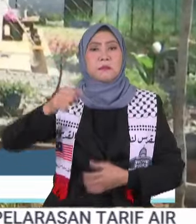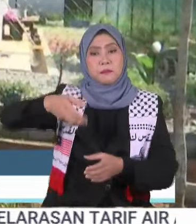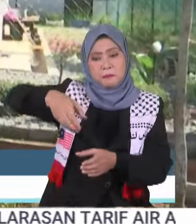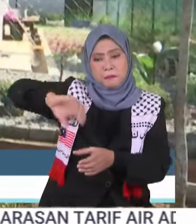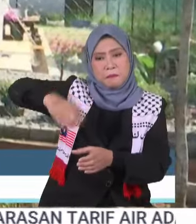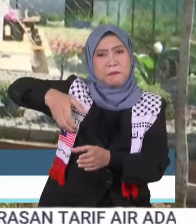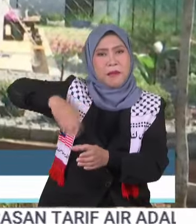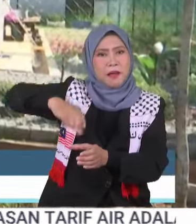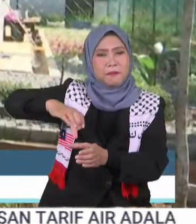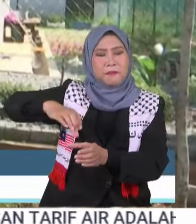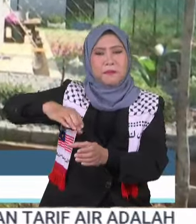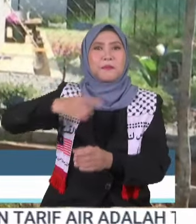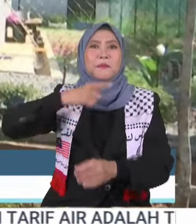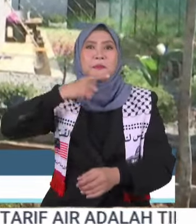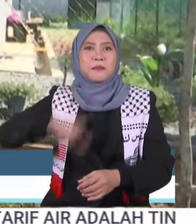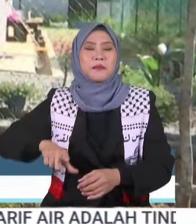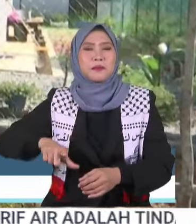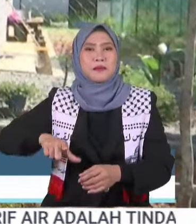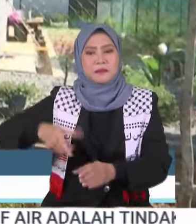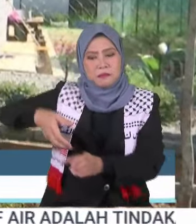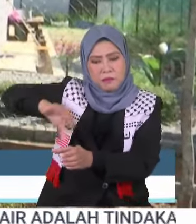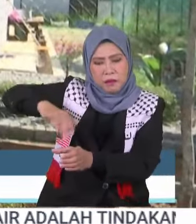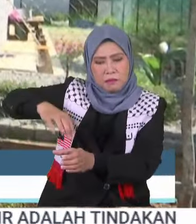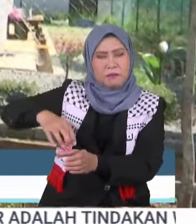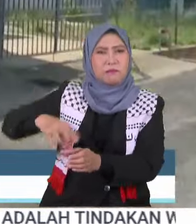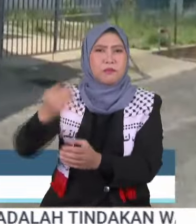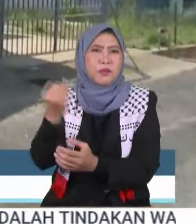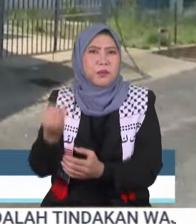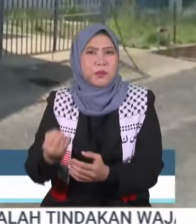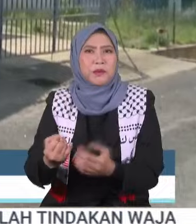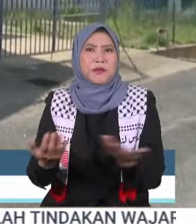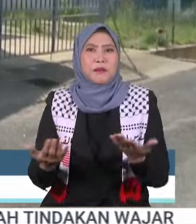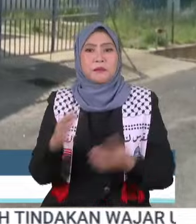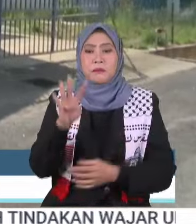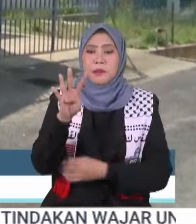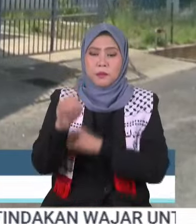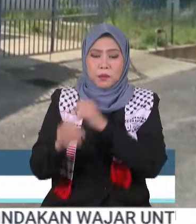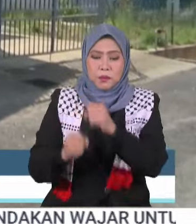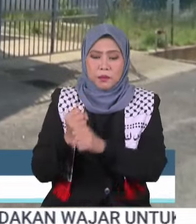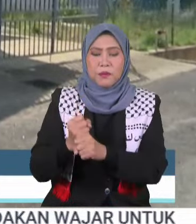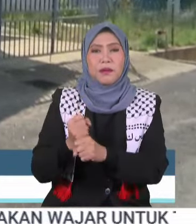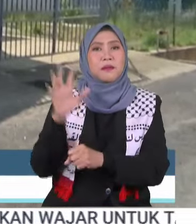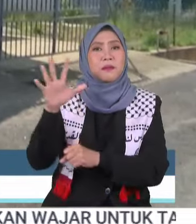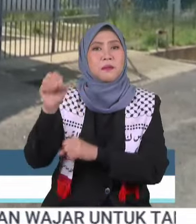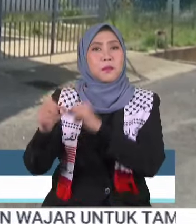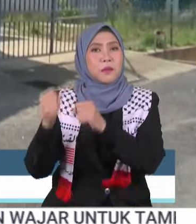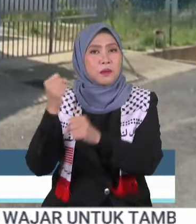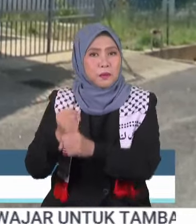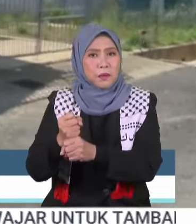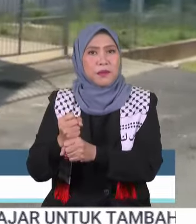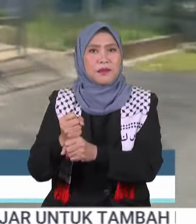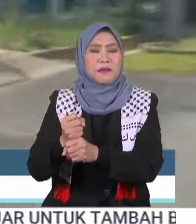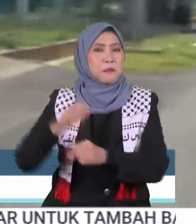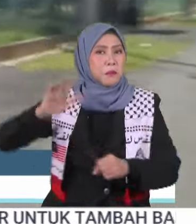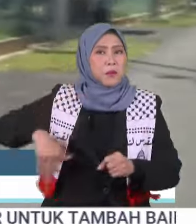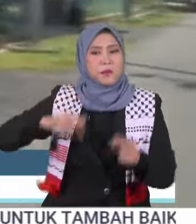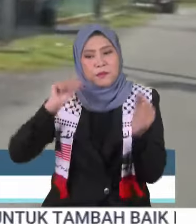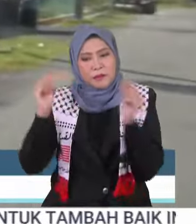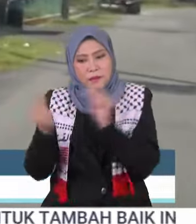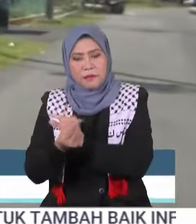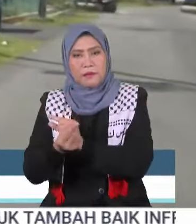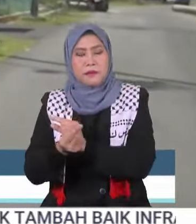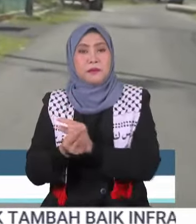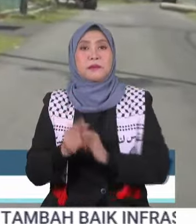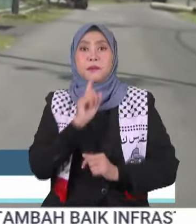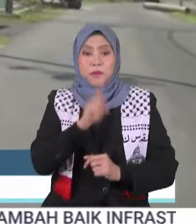pipe yang terlalu lama. Di, apa kita tengok 40 tahun, 50 tahun yang lalu diganti. Apabila kita